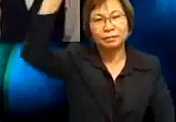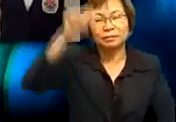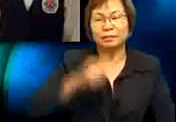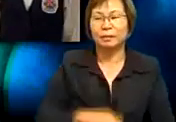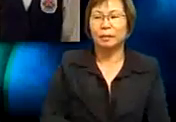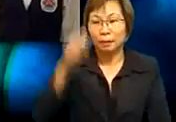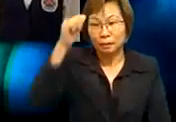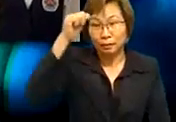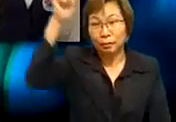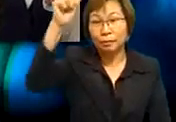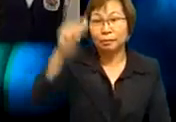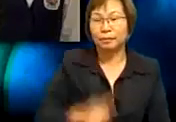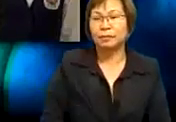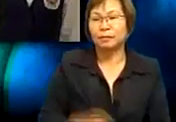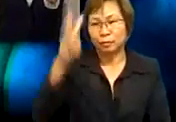Assalamualaikum.